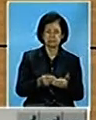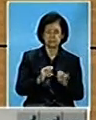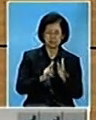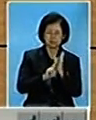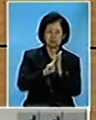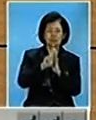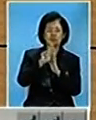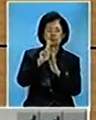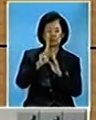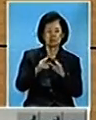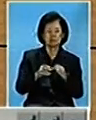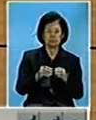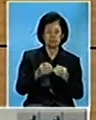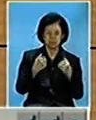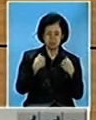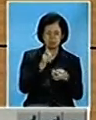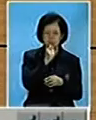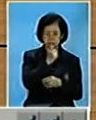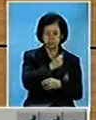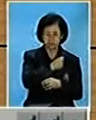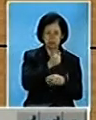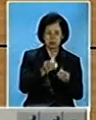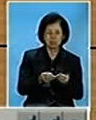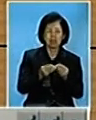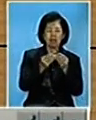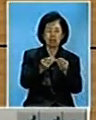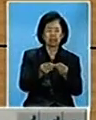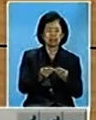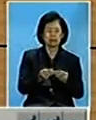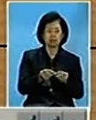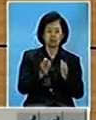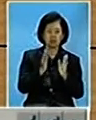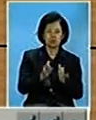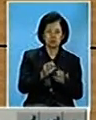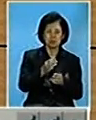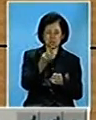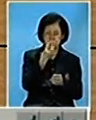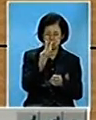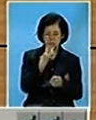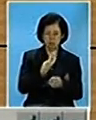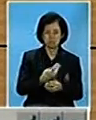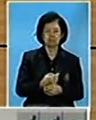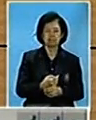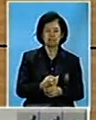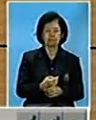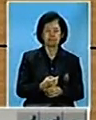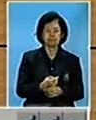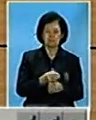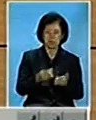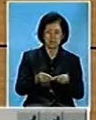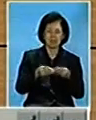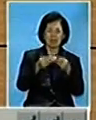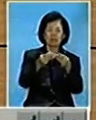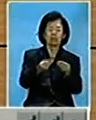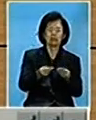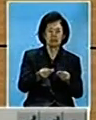งมีขันติธรรมให้อภัยต่อคนที่กล่าวร้าย ให้อภัยต่อคนที่โป้